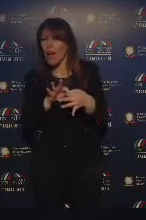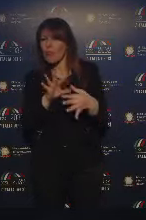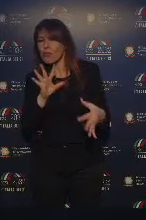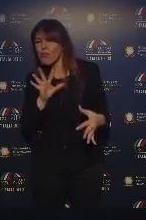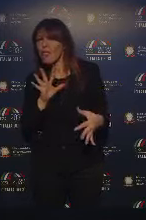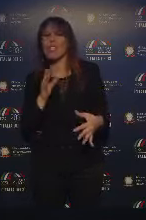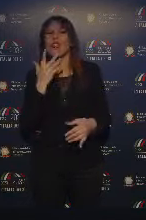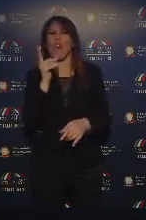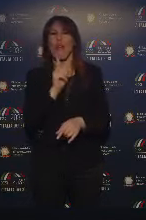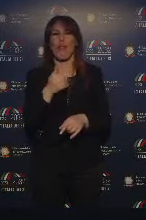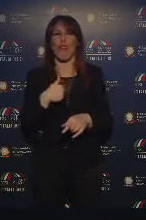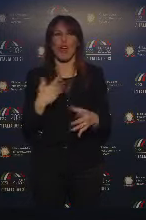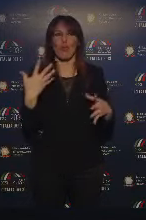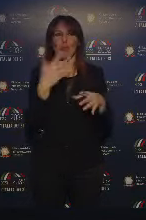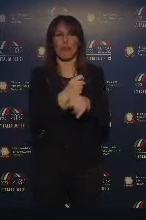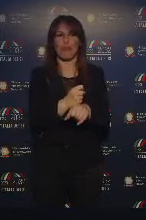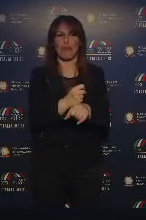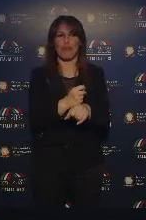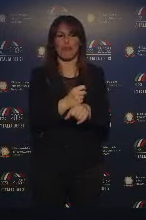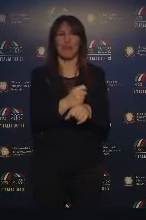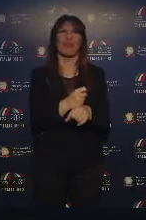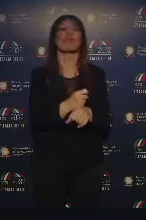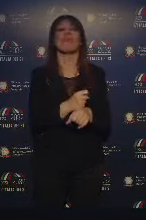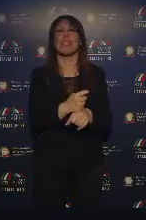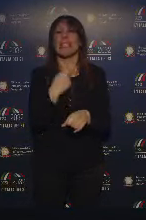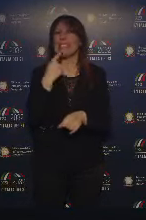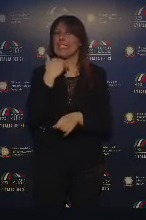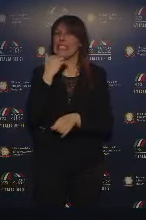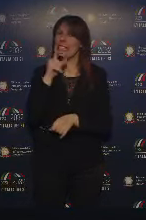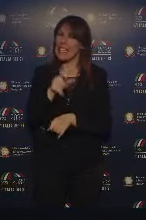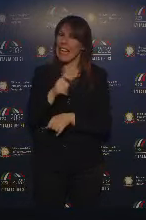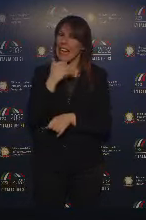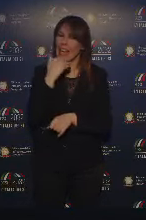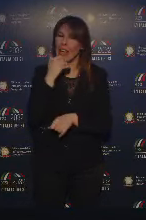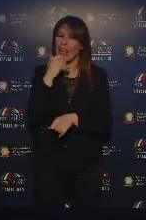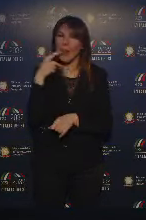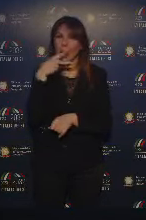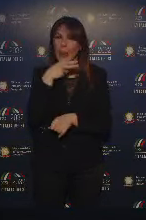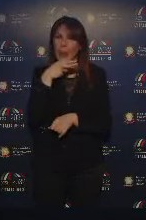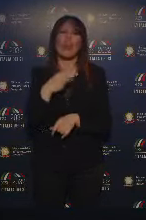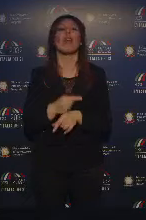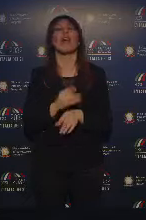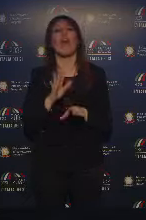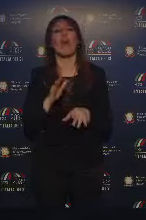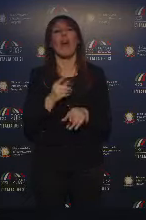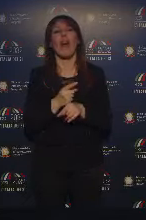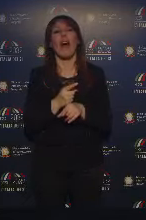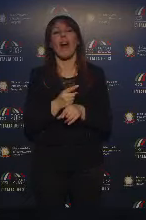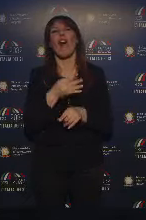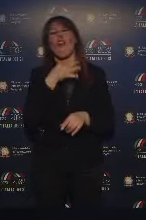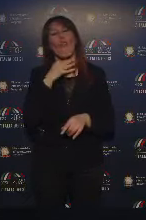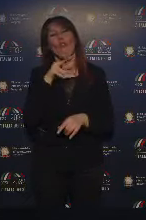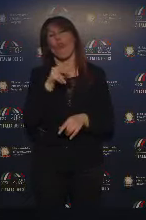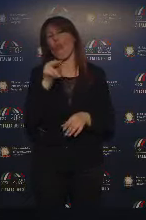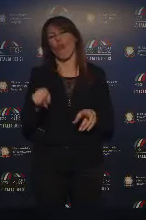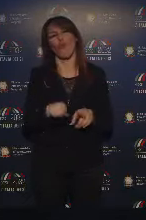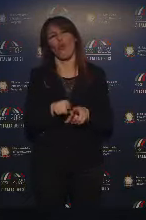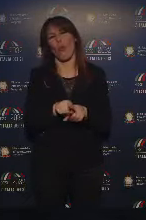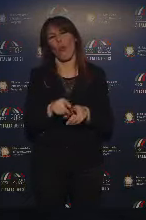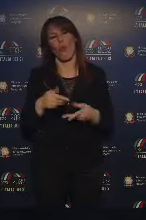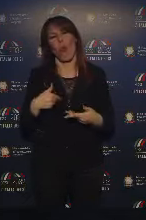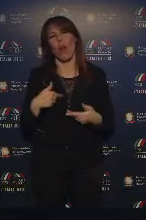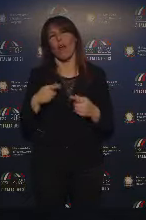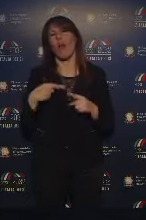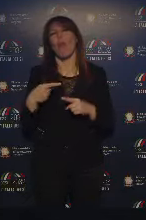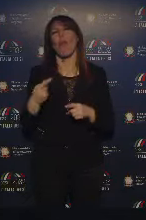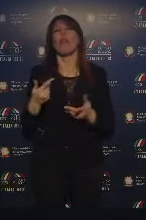glielo faccio non glielo faccio dire però vado anche a voce non poi se